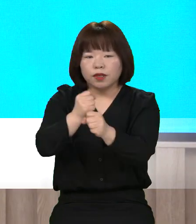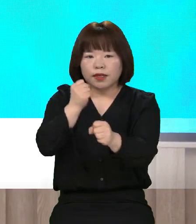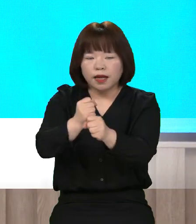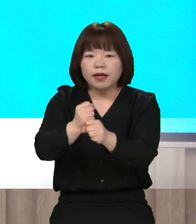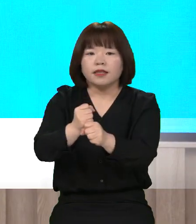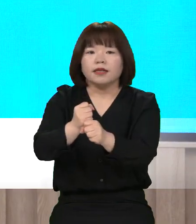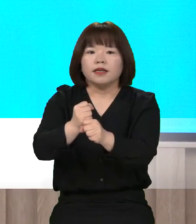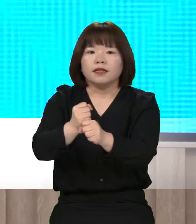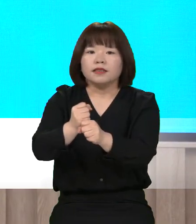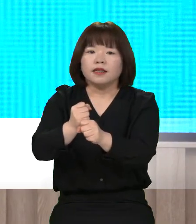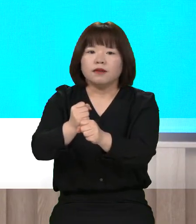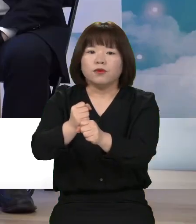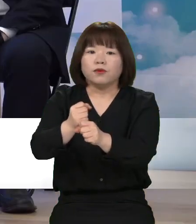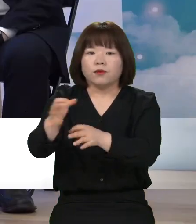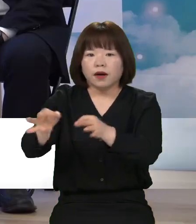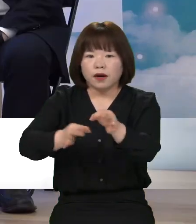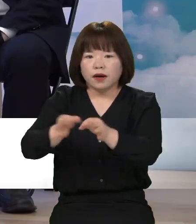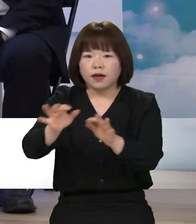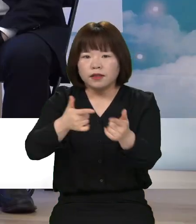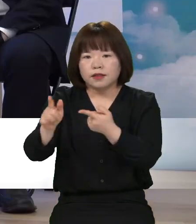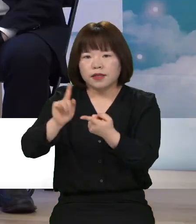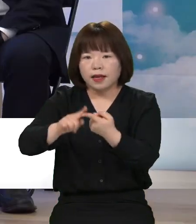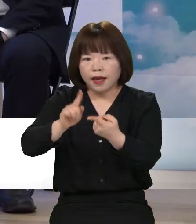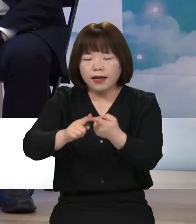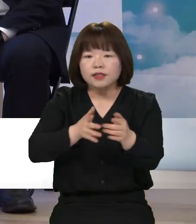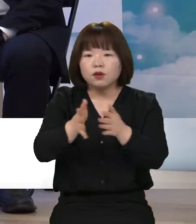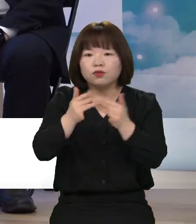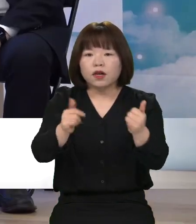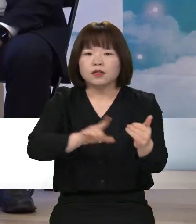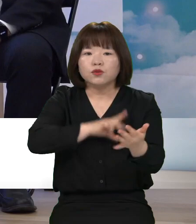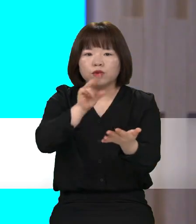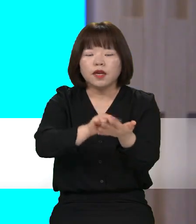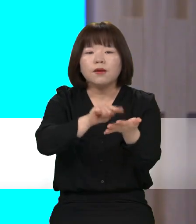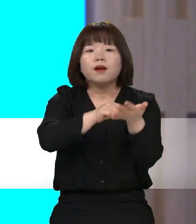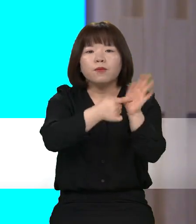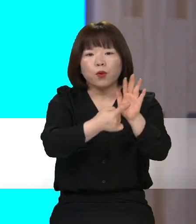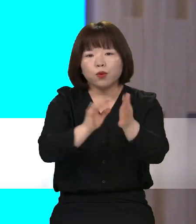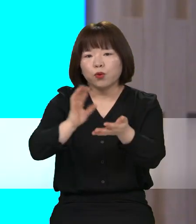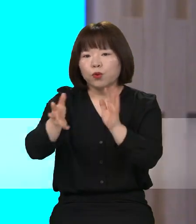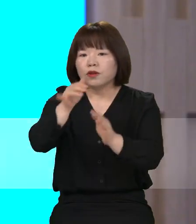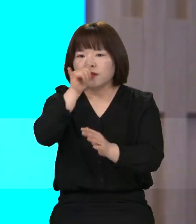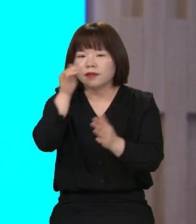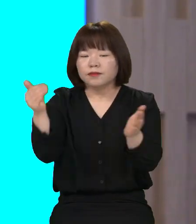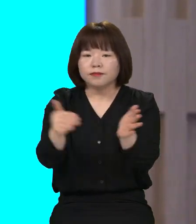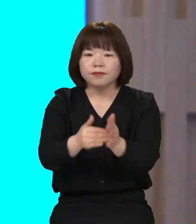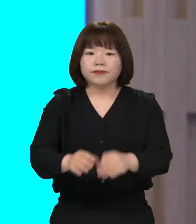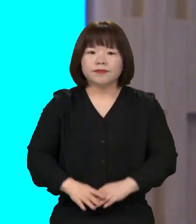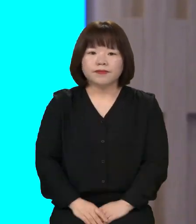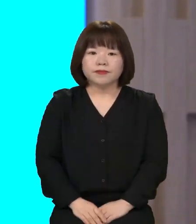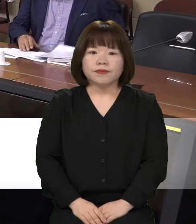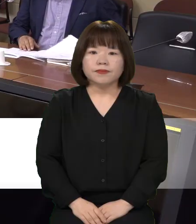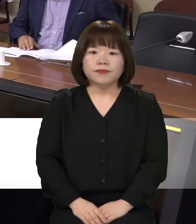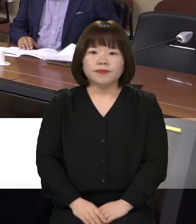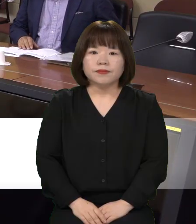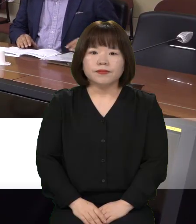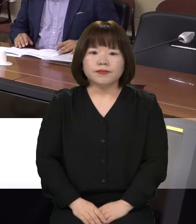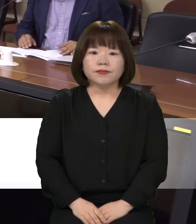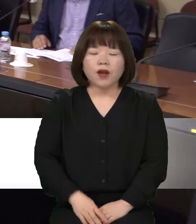스마트 생산 유통 소비 기술 등에 대한 전문가들의 주제 발표 패널 토론이 이어졌습니다